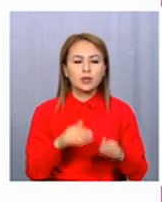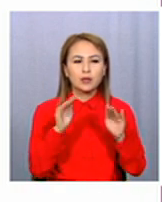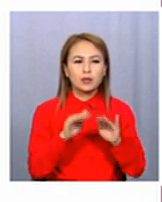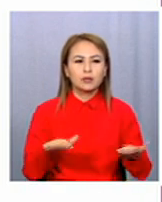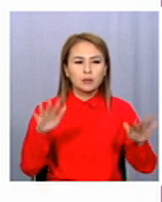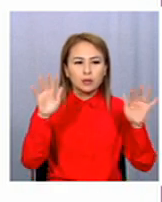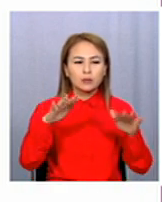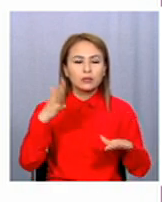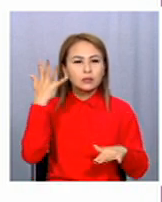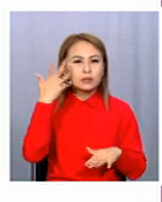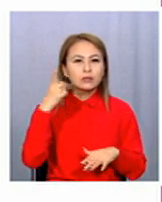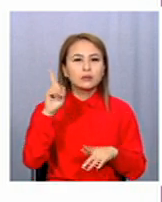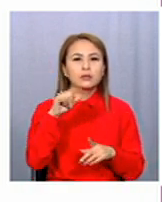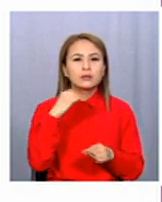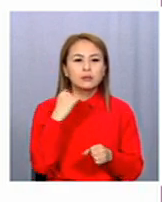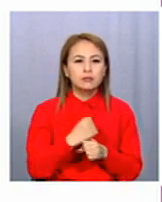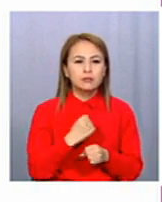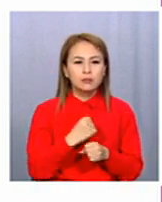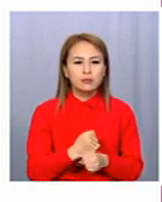жаңбыр жауғанда не істеді?